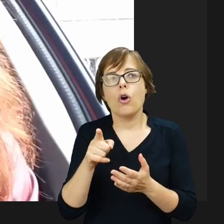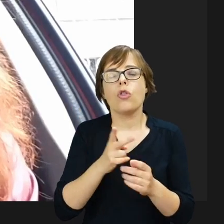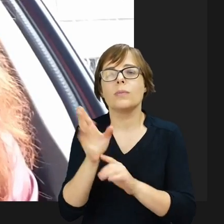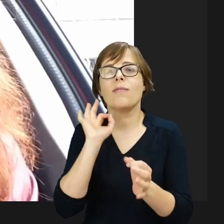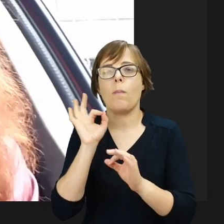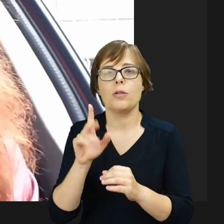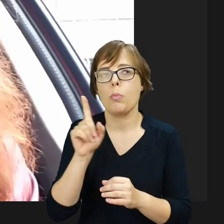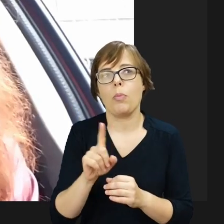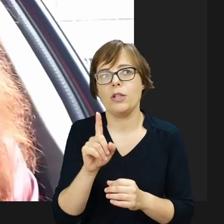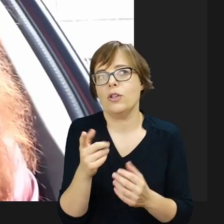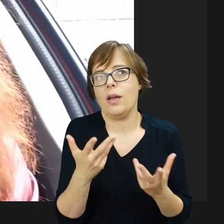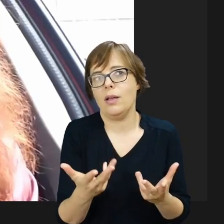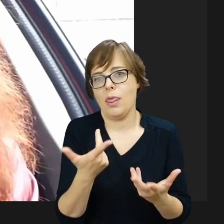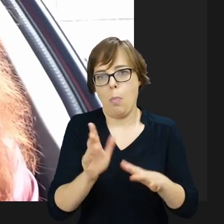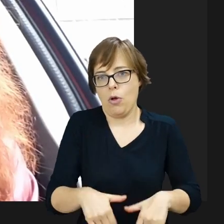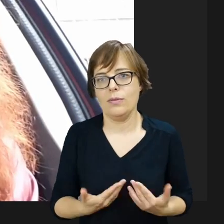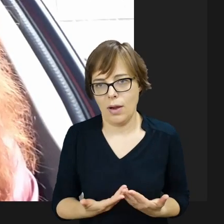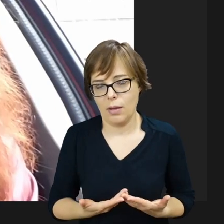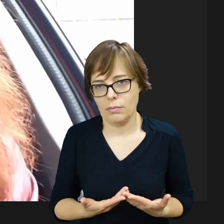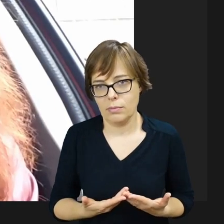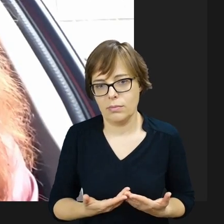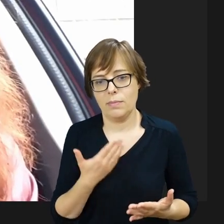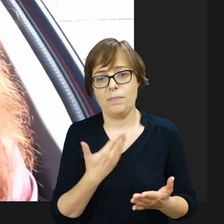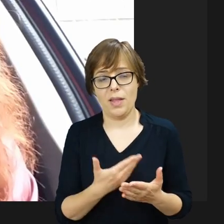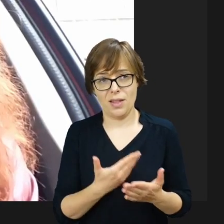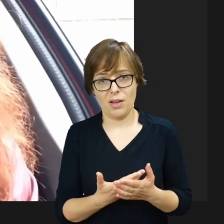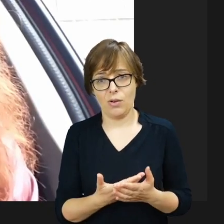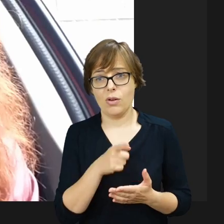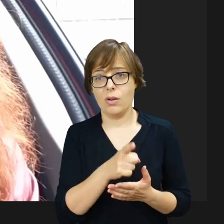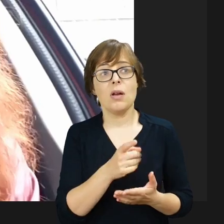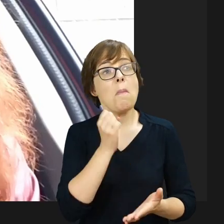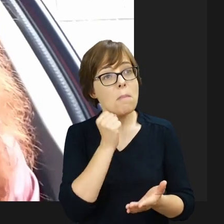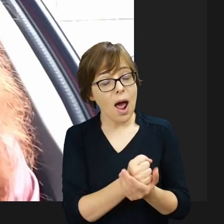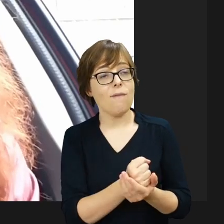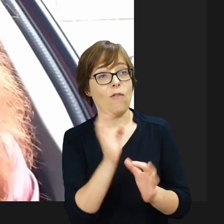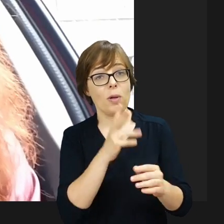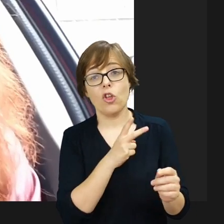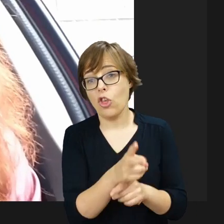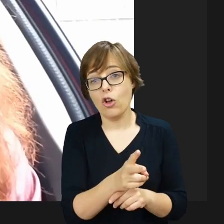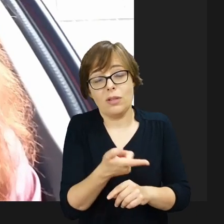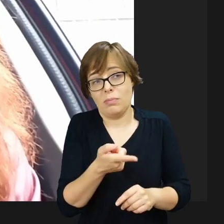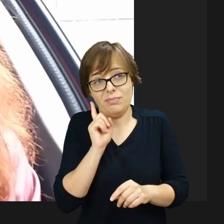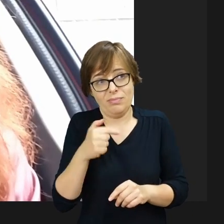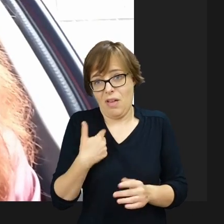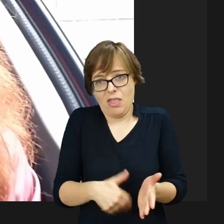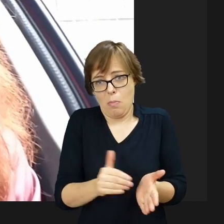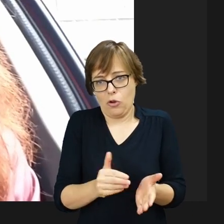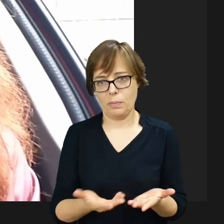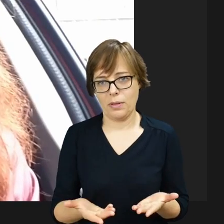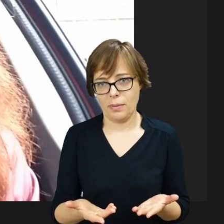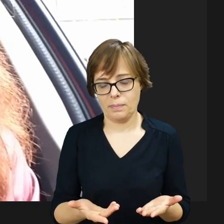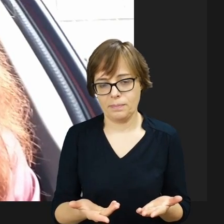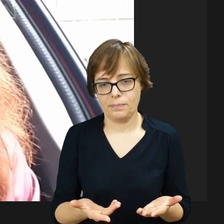więc tutaj mi się prawo dostępu do informacji do niczego nie przyda. Myślę natomiast,